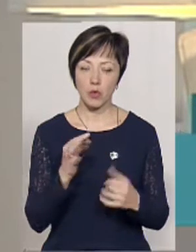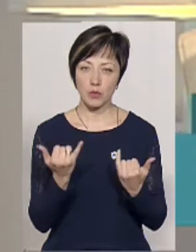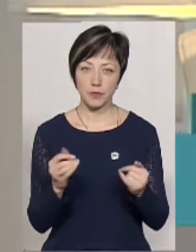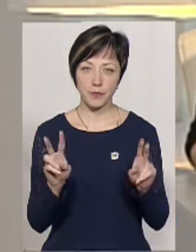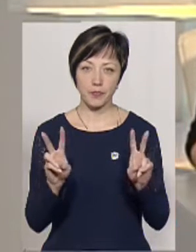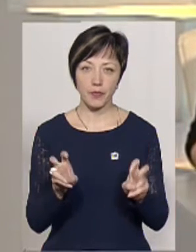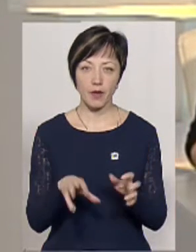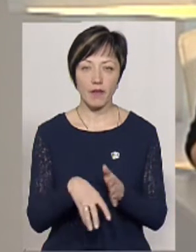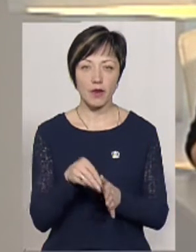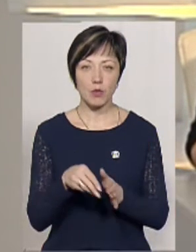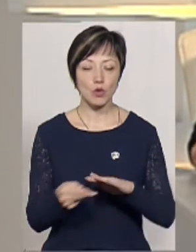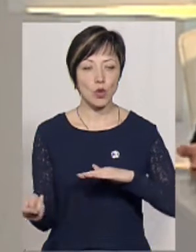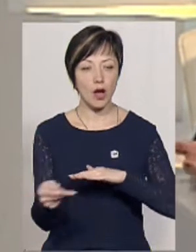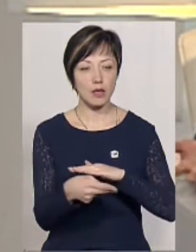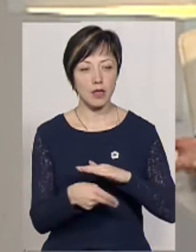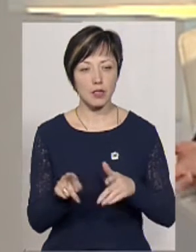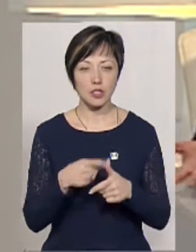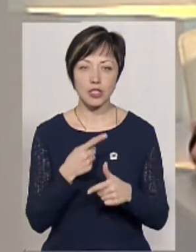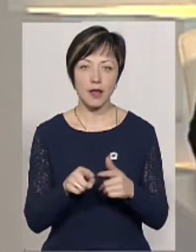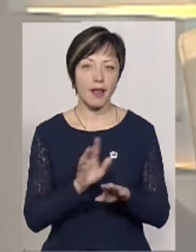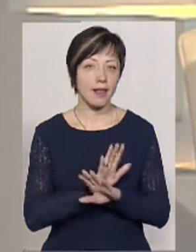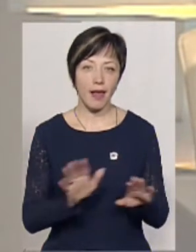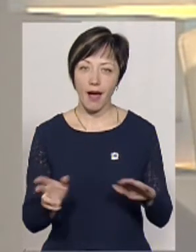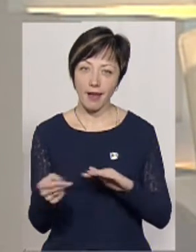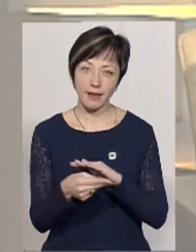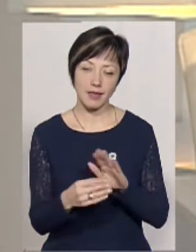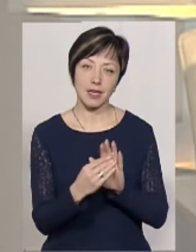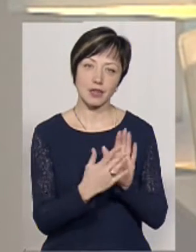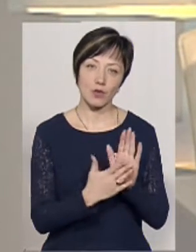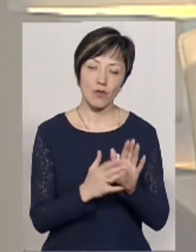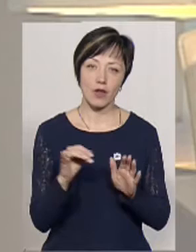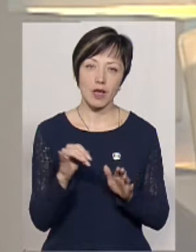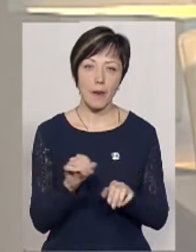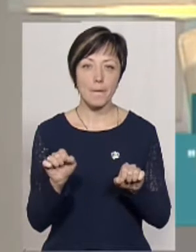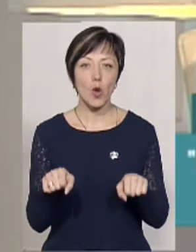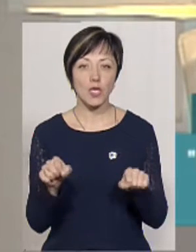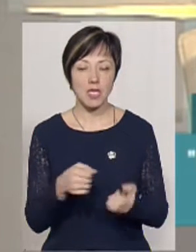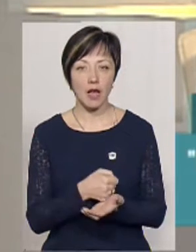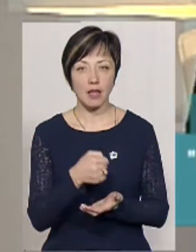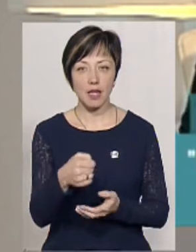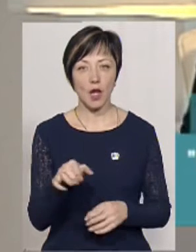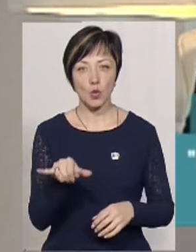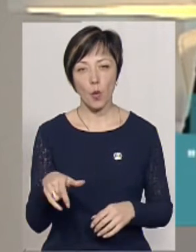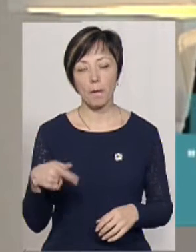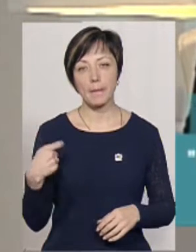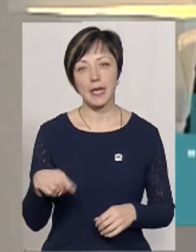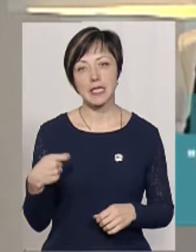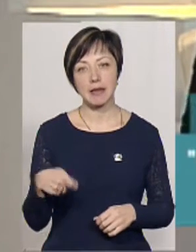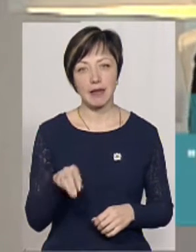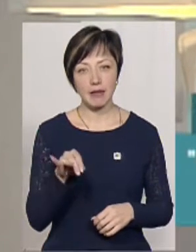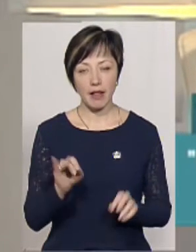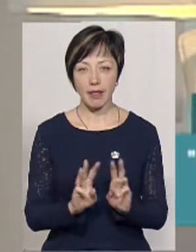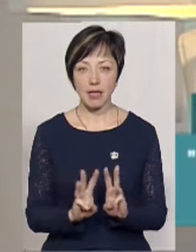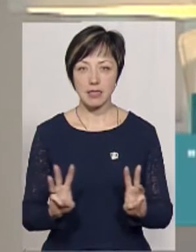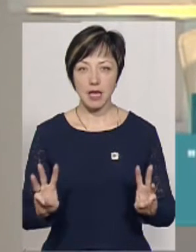про виборчу агітацію чи неагітацію зареєстрованих та потенційних кандидатів у президенти. На